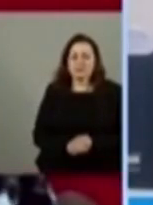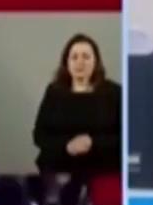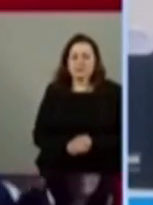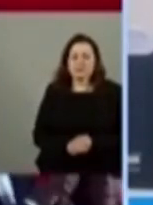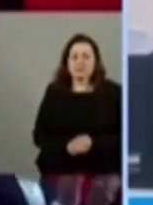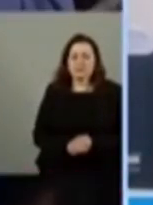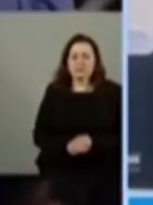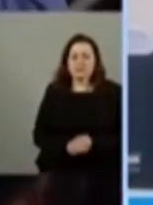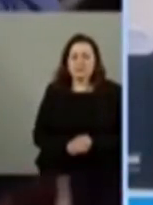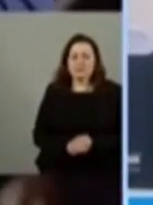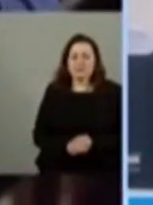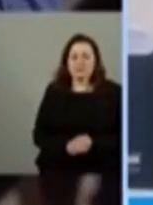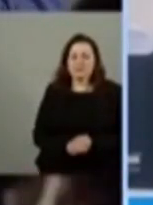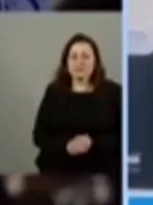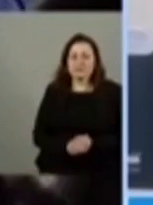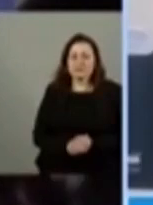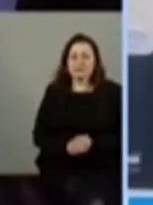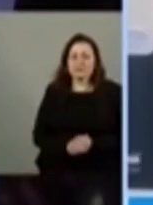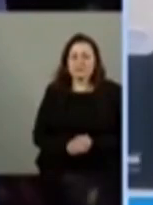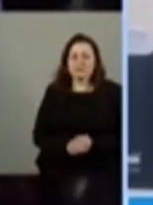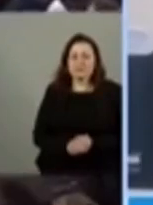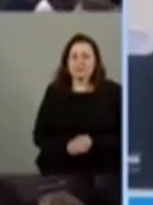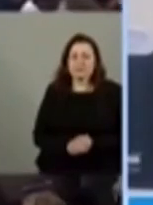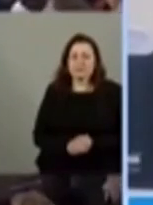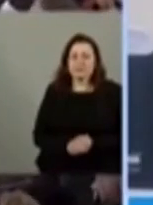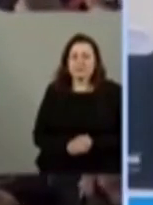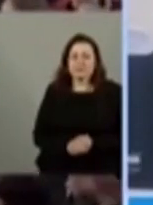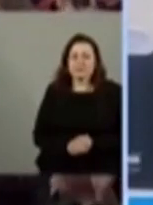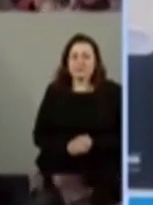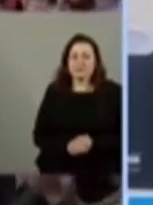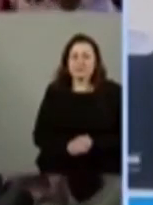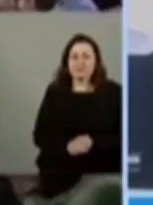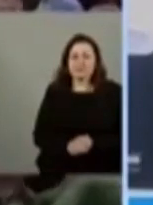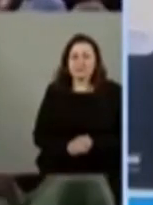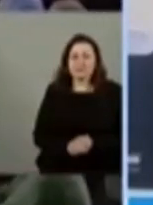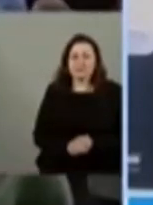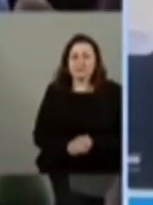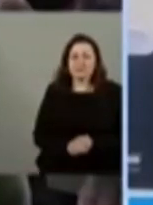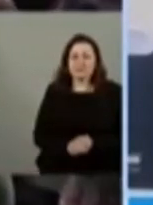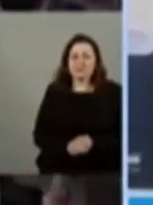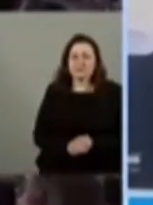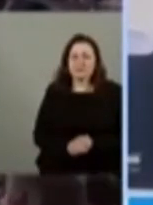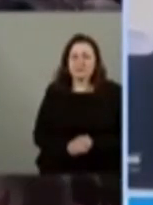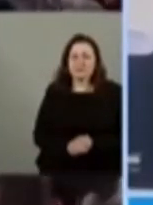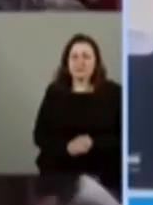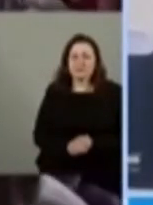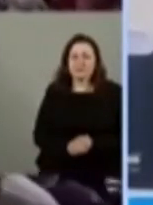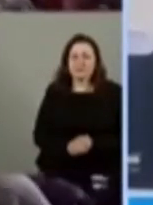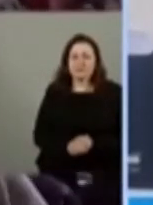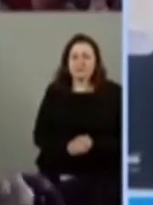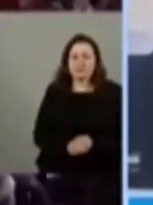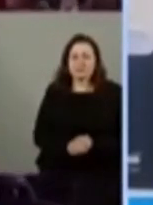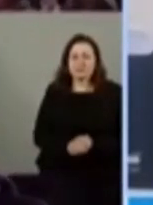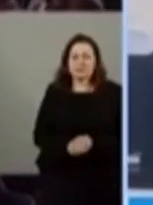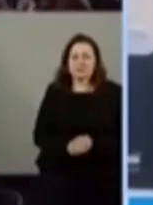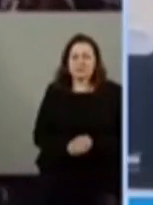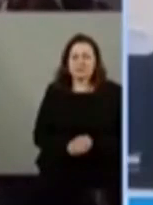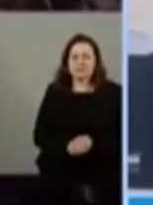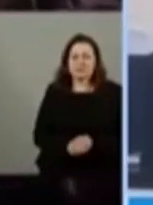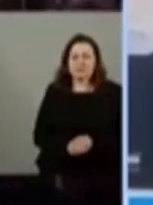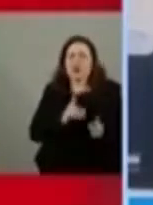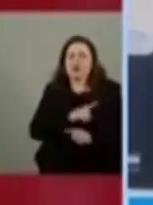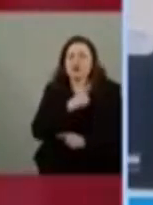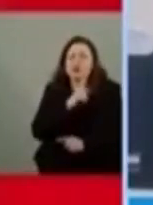οποία γίνεται. Αν τελικώς αυτό η ύπαρξη ενός ικανού κομματιού ψηφοφόρων που ενδεχομένως